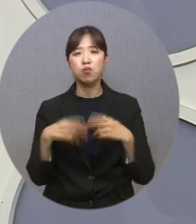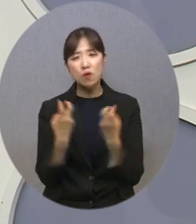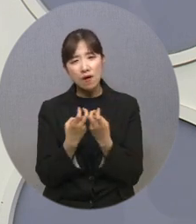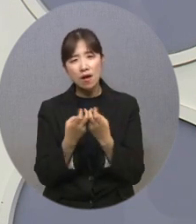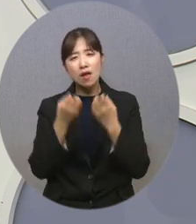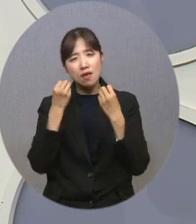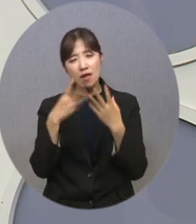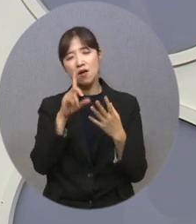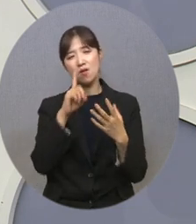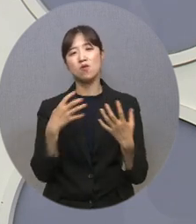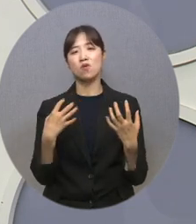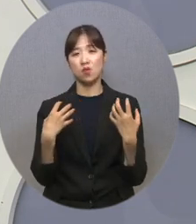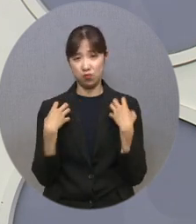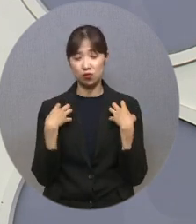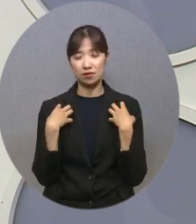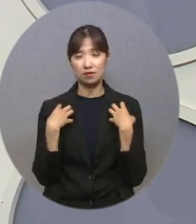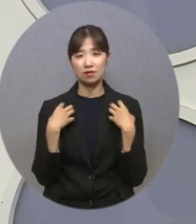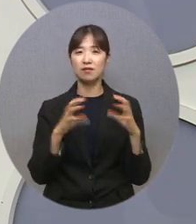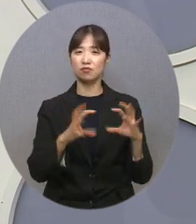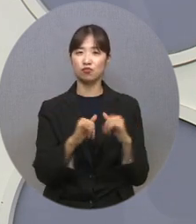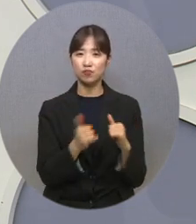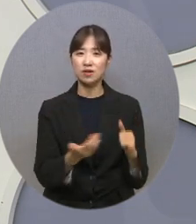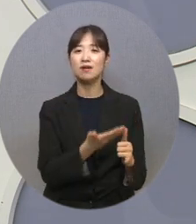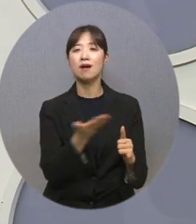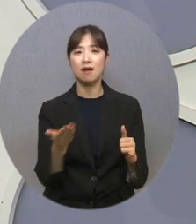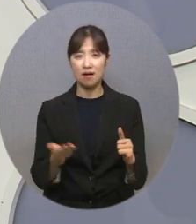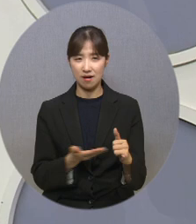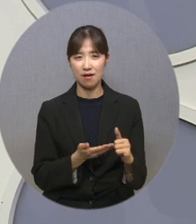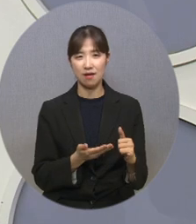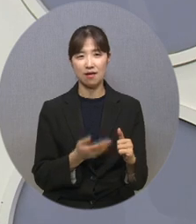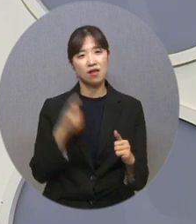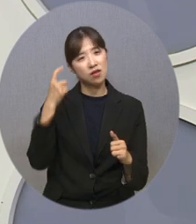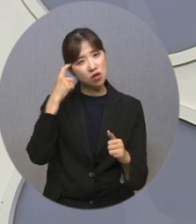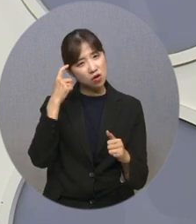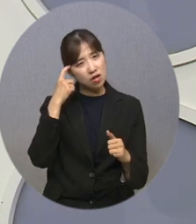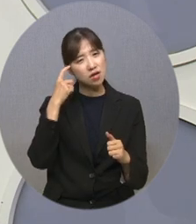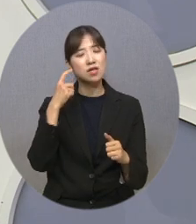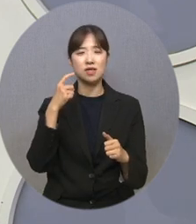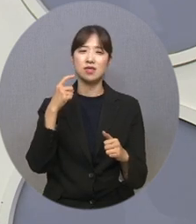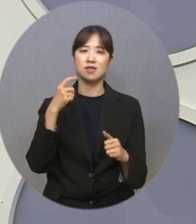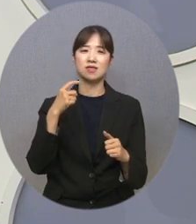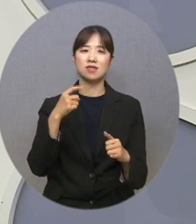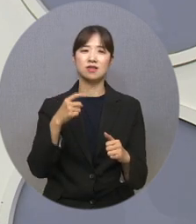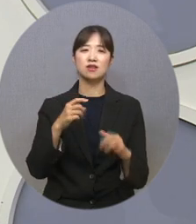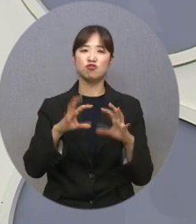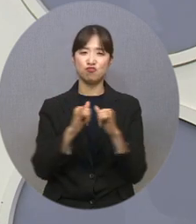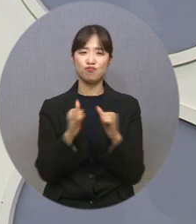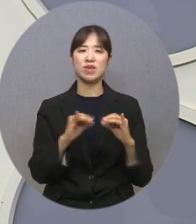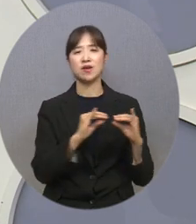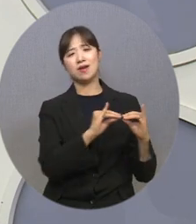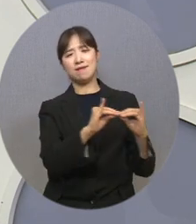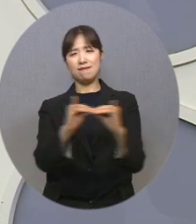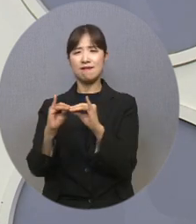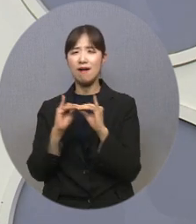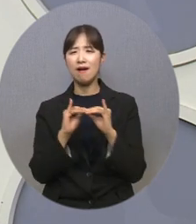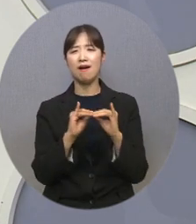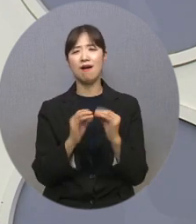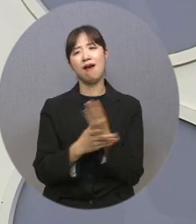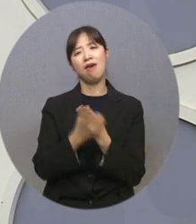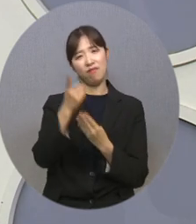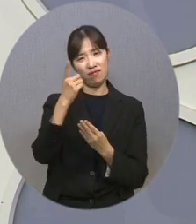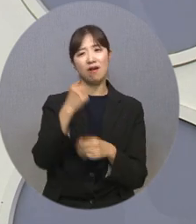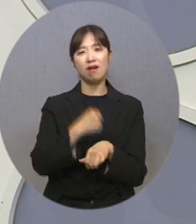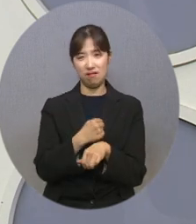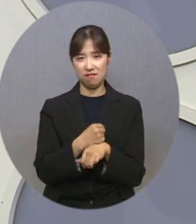새로운 정부에서 윤석열 정부에서 국민들에게 정신적으로 국민을 하나로 묶어낼 수 있는 정치라는 게 국민